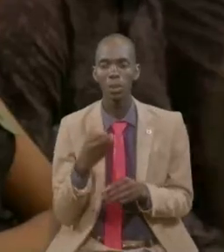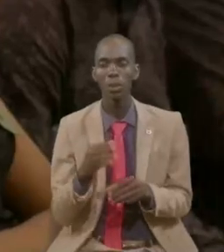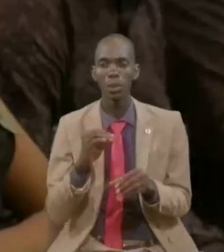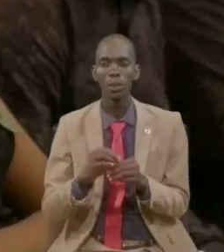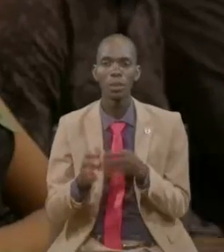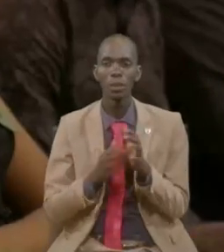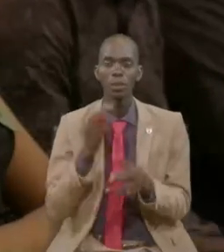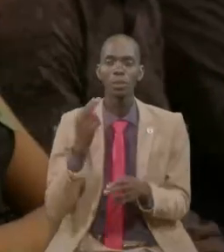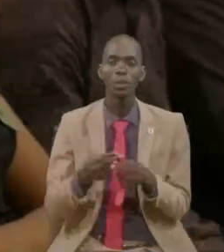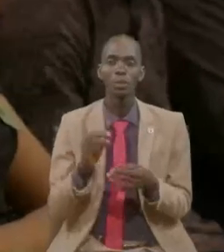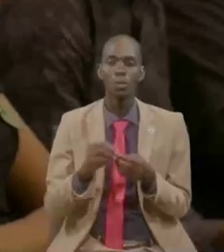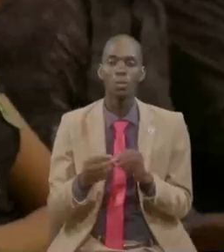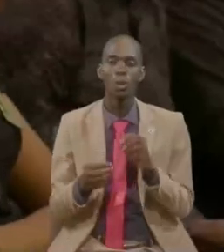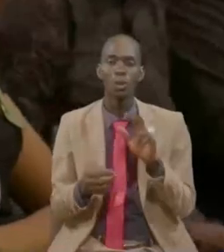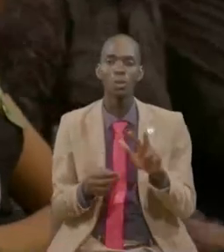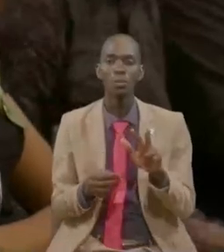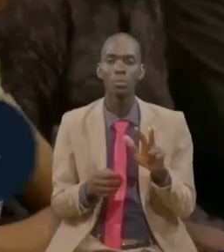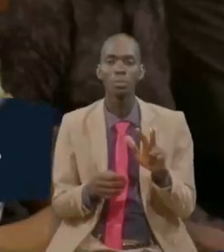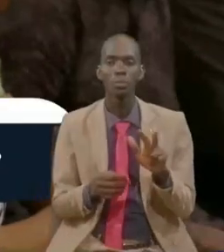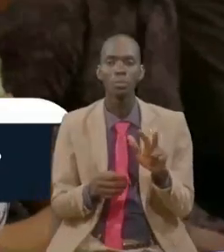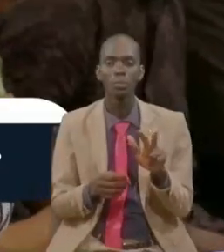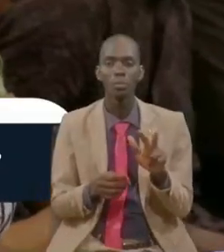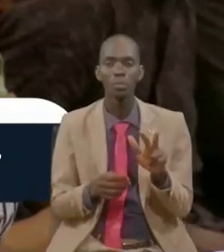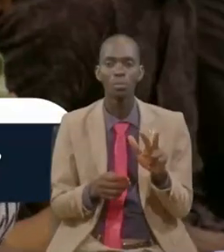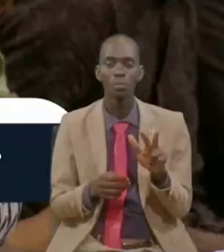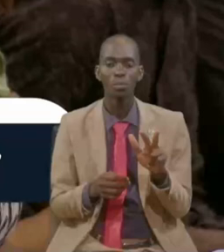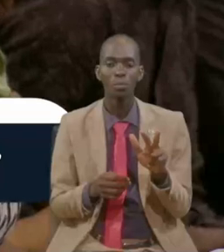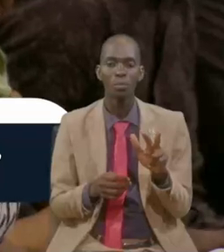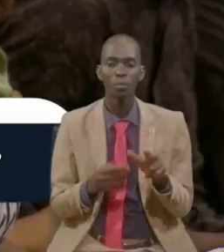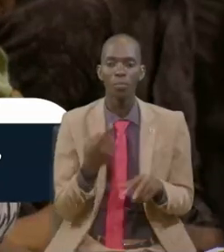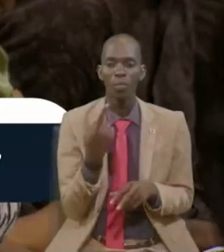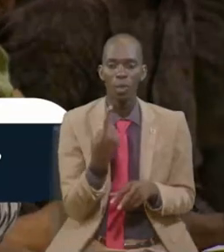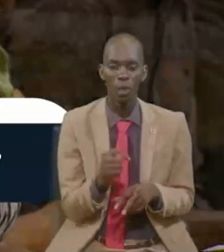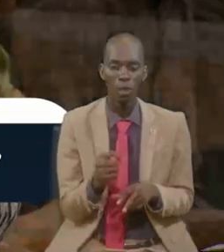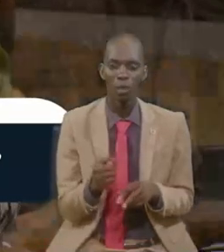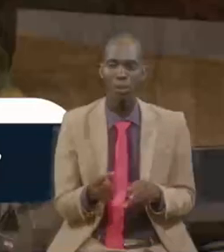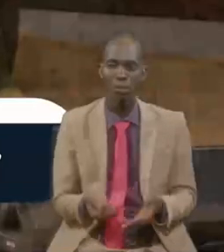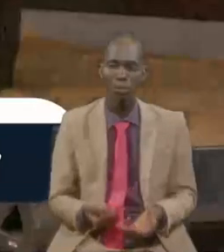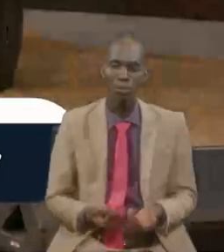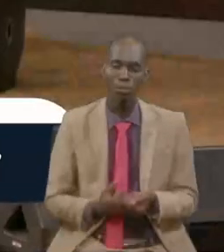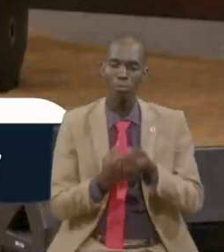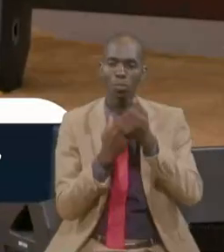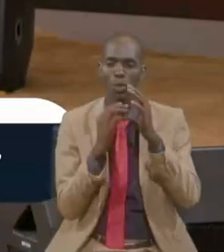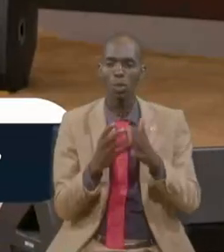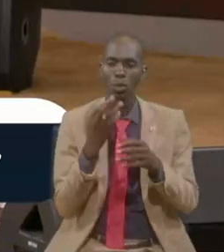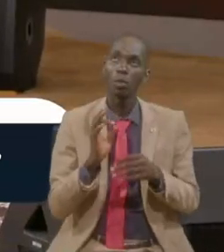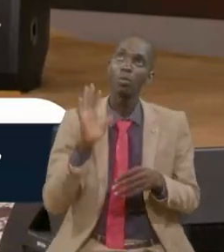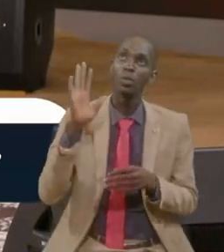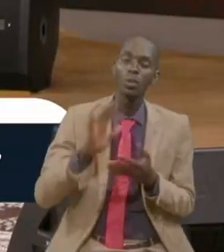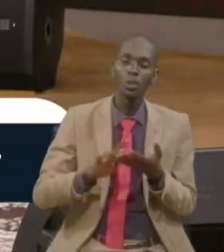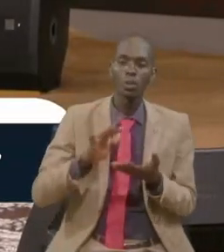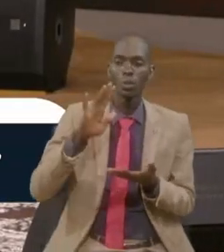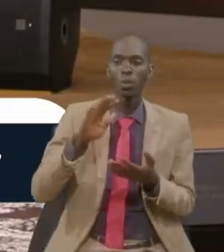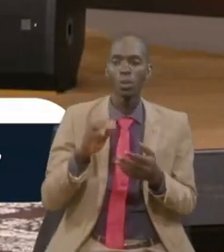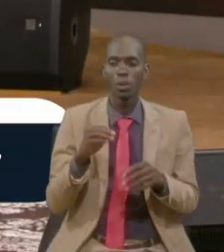marcher. Troisième partie ici, ce sont les promoteurs de sa gloire,